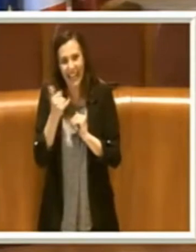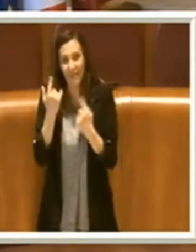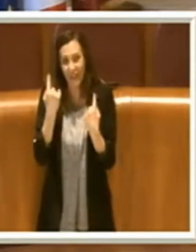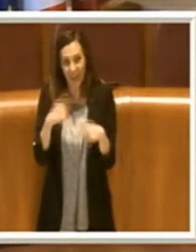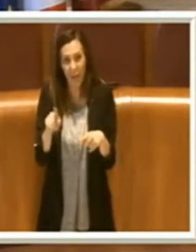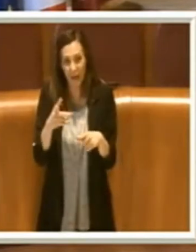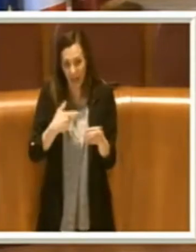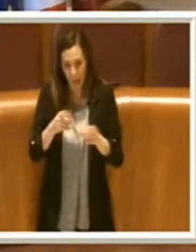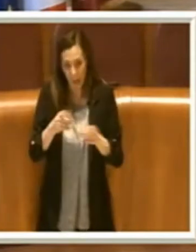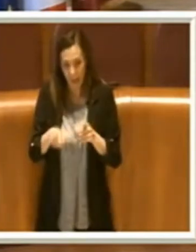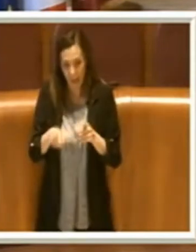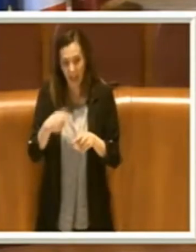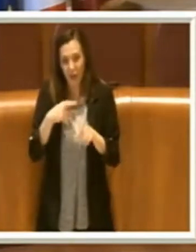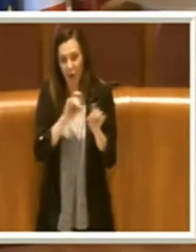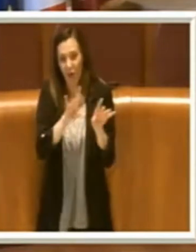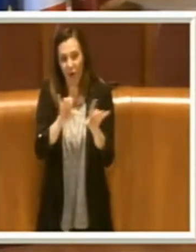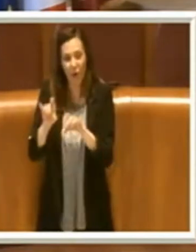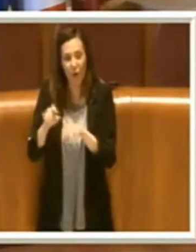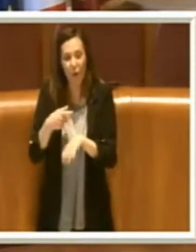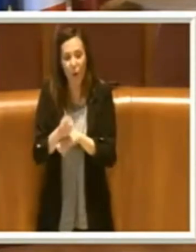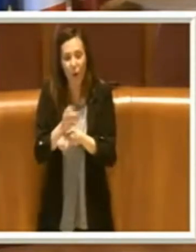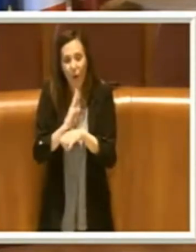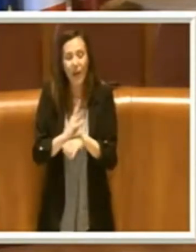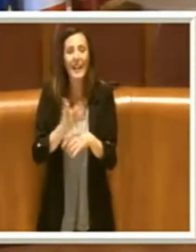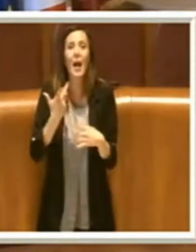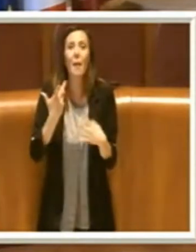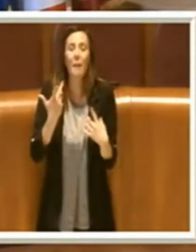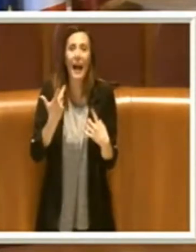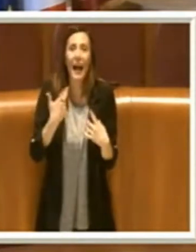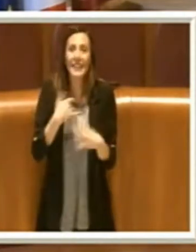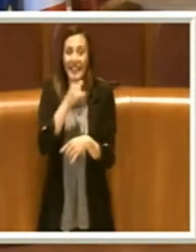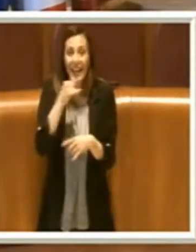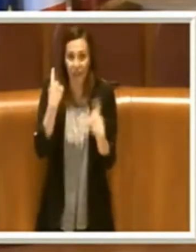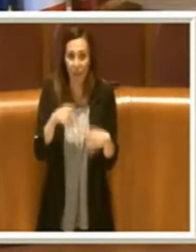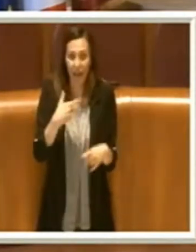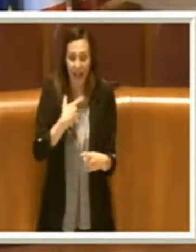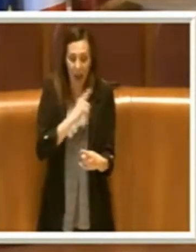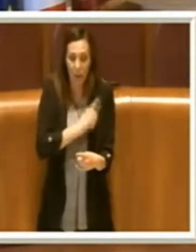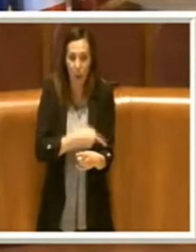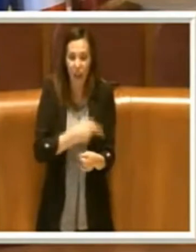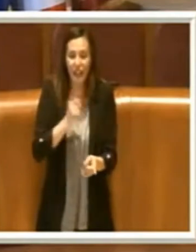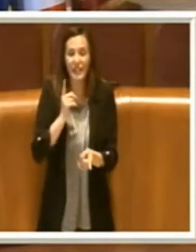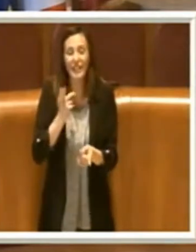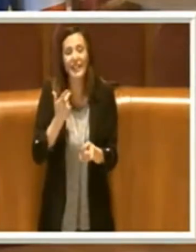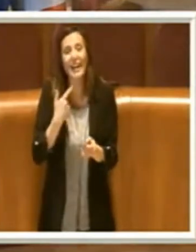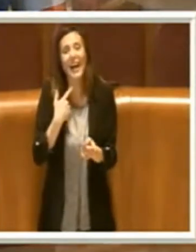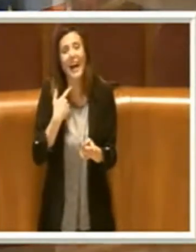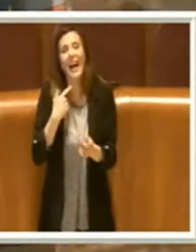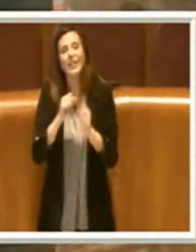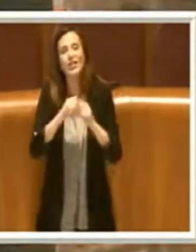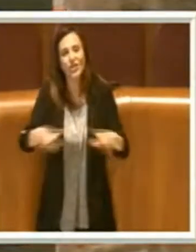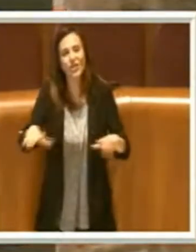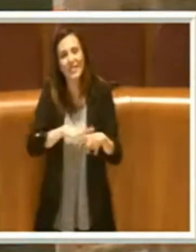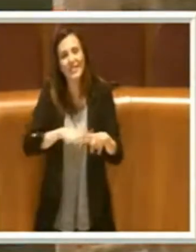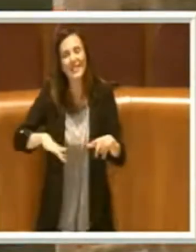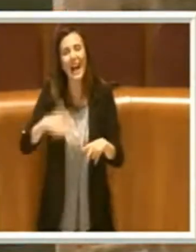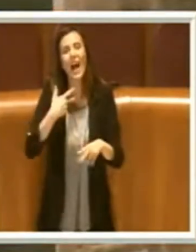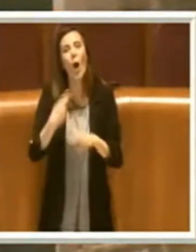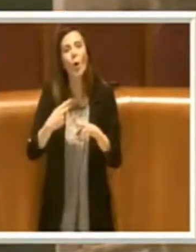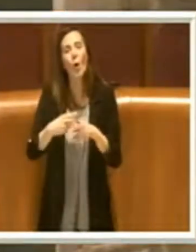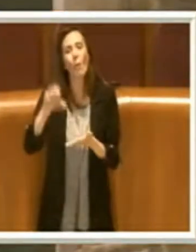quanto riguarda la politica di questa città è comunque una voce che può portare roma capitale sul